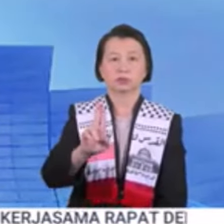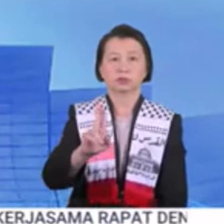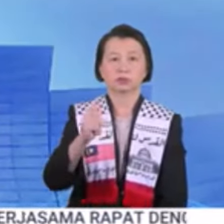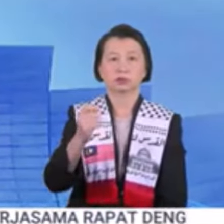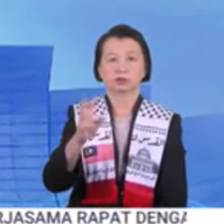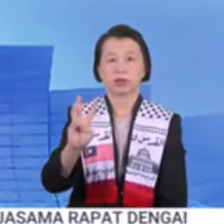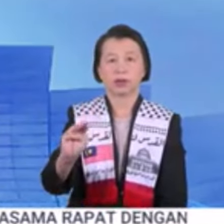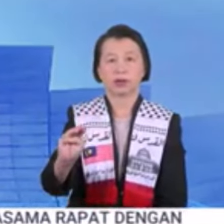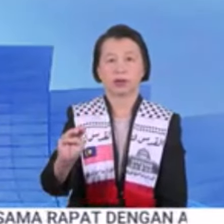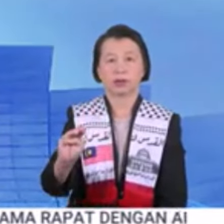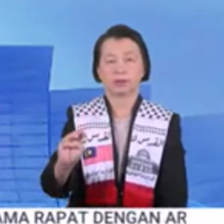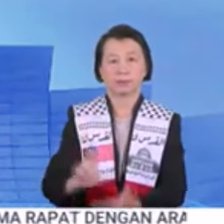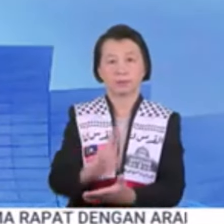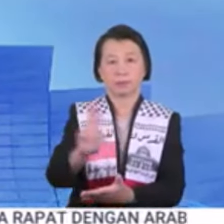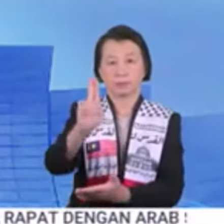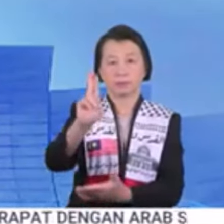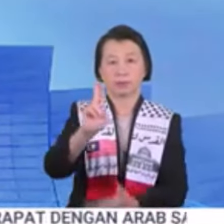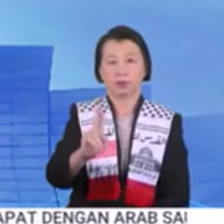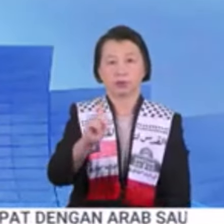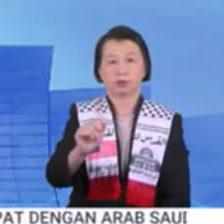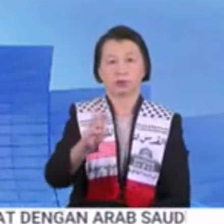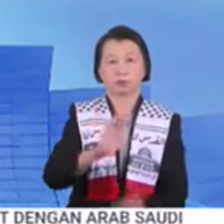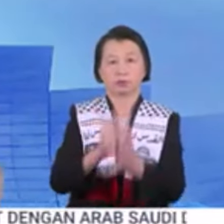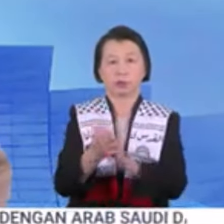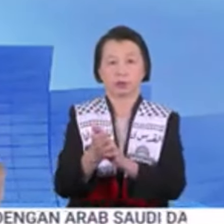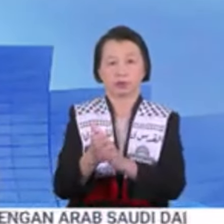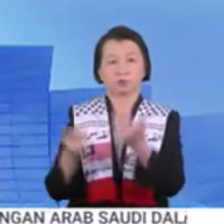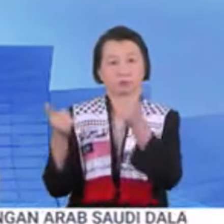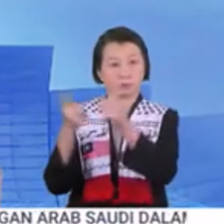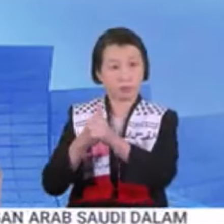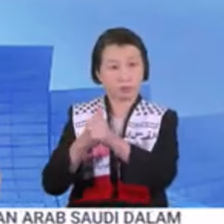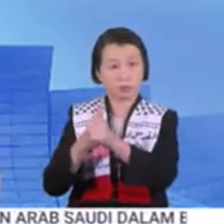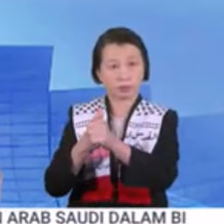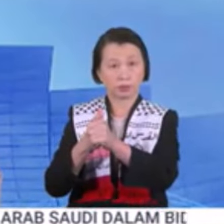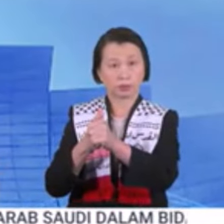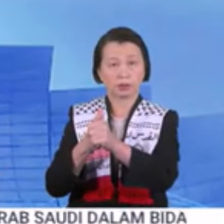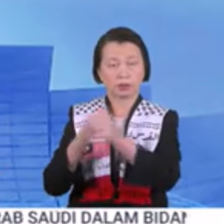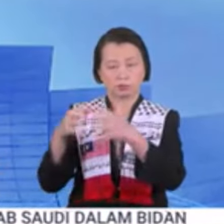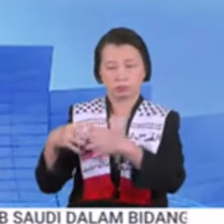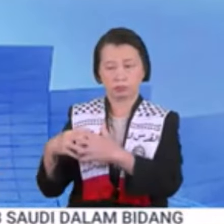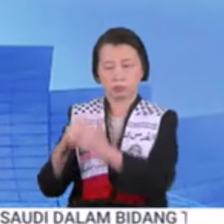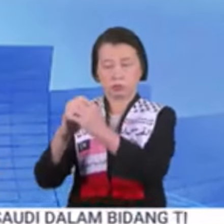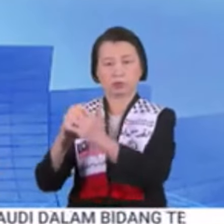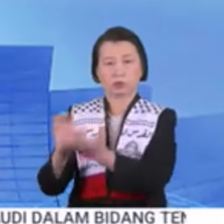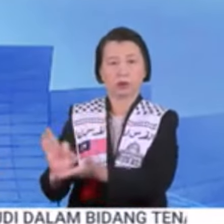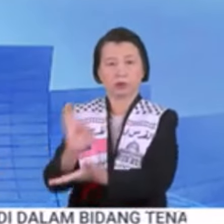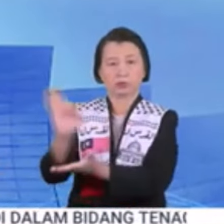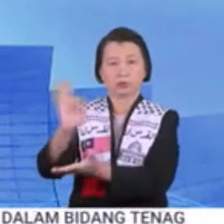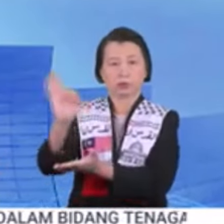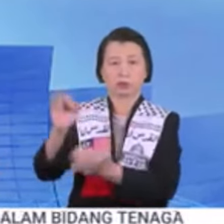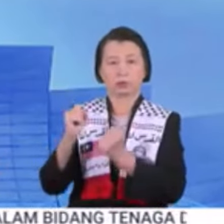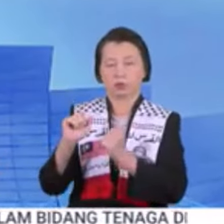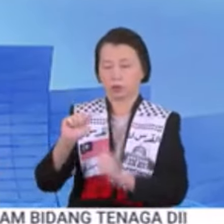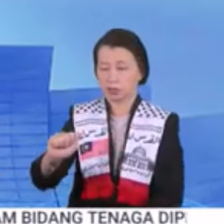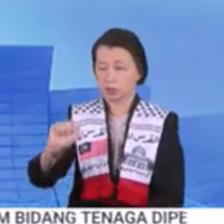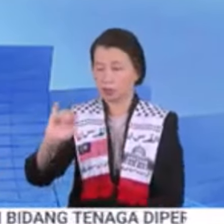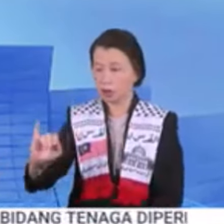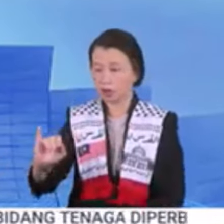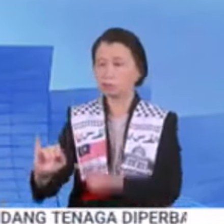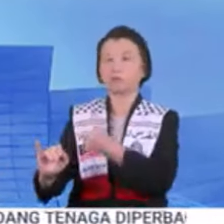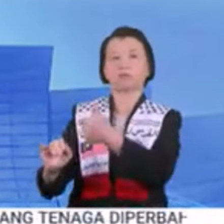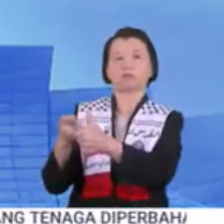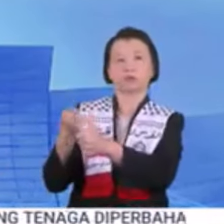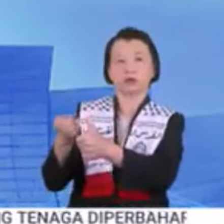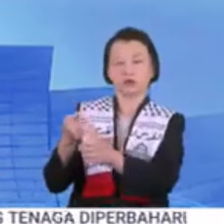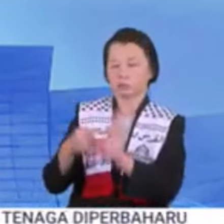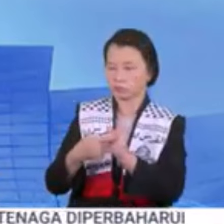Universiti Teknologi Malaysia UTM menjadi universiti pertama di negara ini menubuhkan Fakulti Kecerdasan Buatan AI